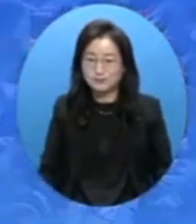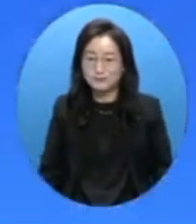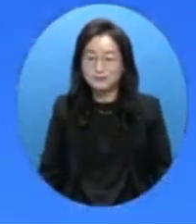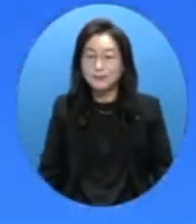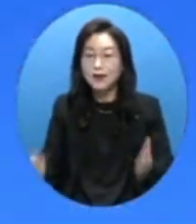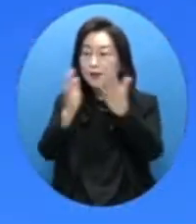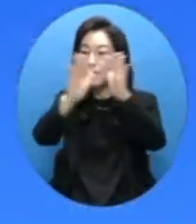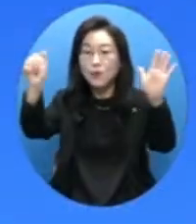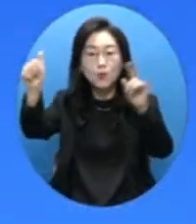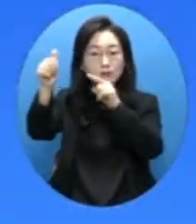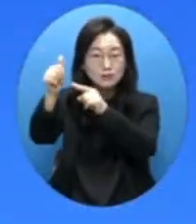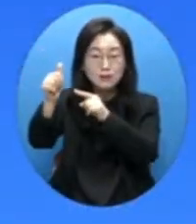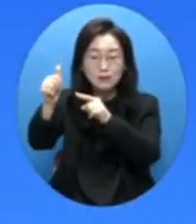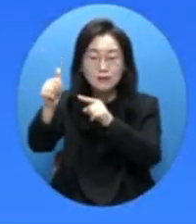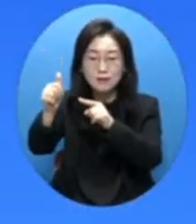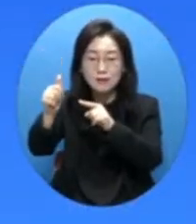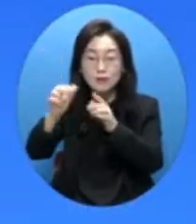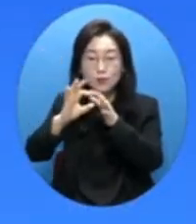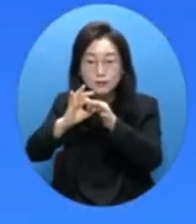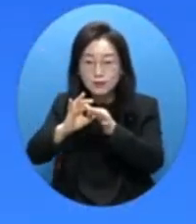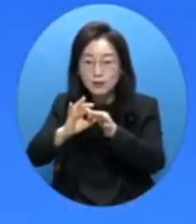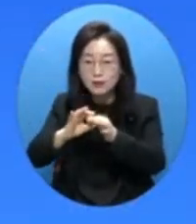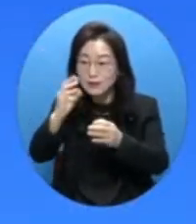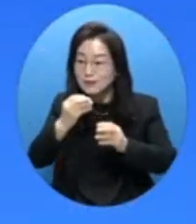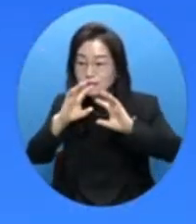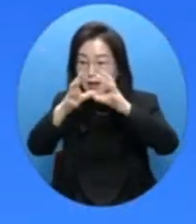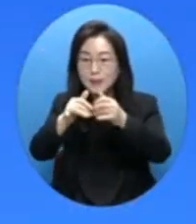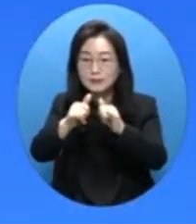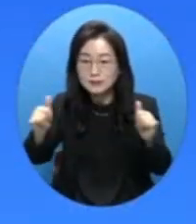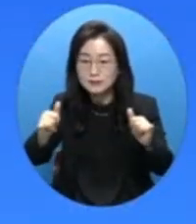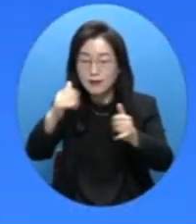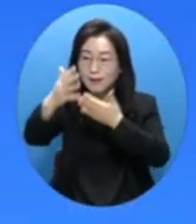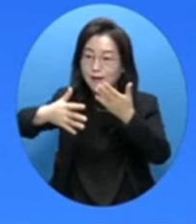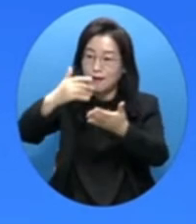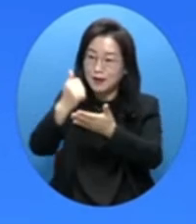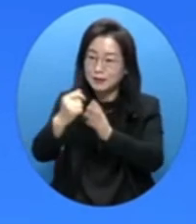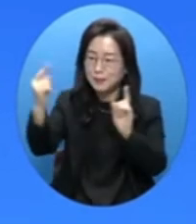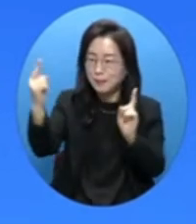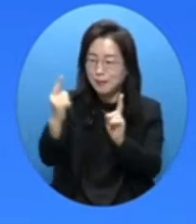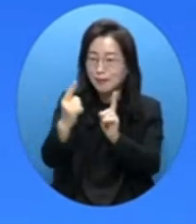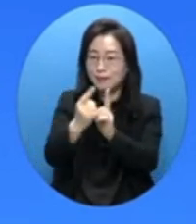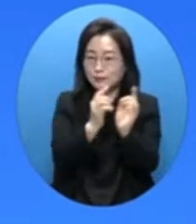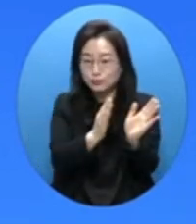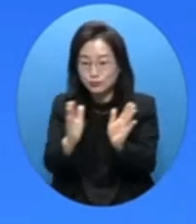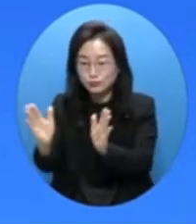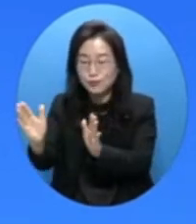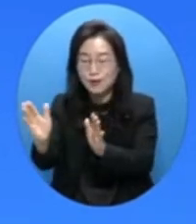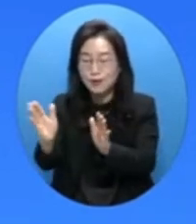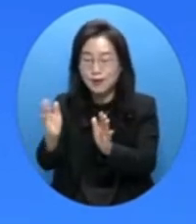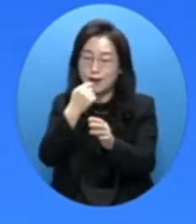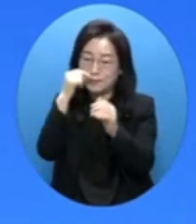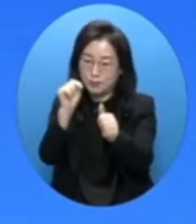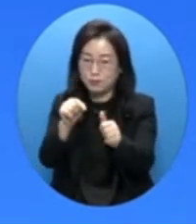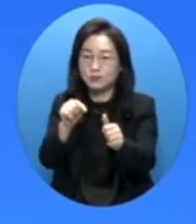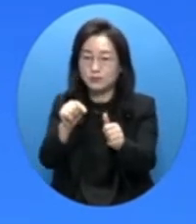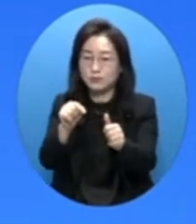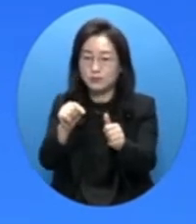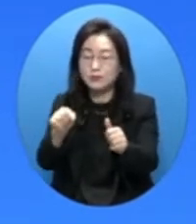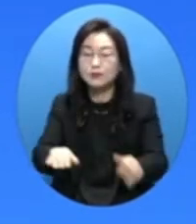모세를 통하여 이스라엘 백성들이 하는 말 잘 준비를 하라고 명령하신 것입니다 우리가